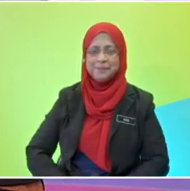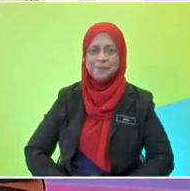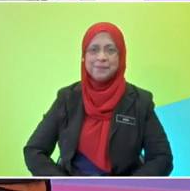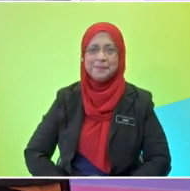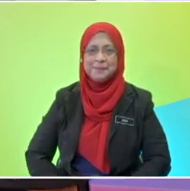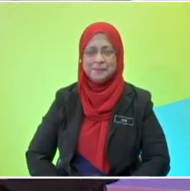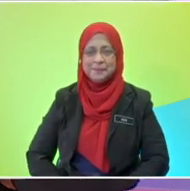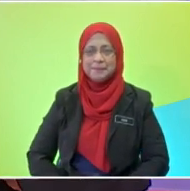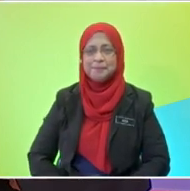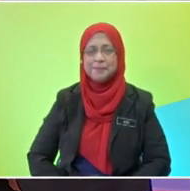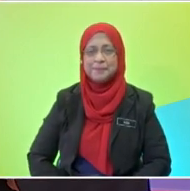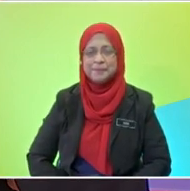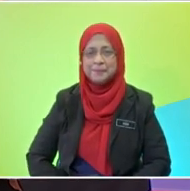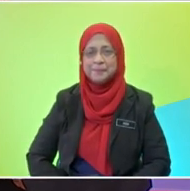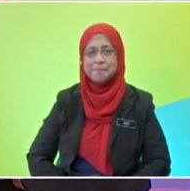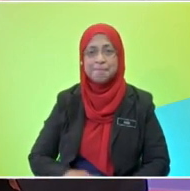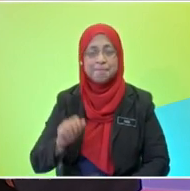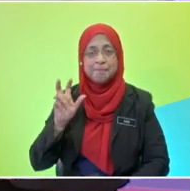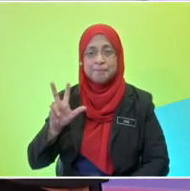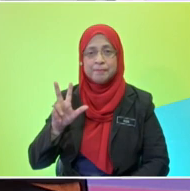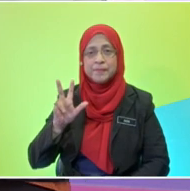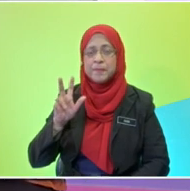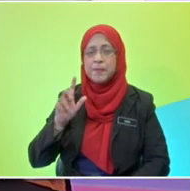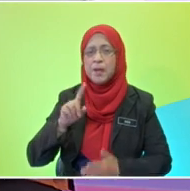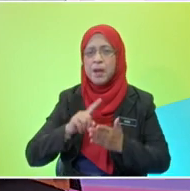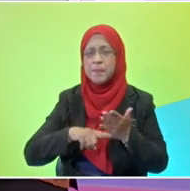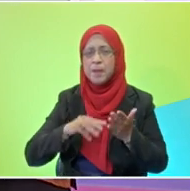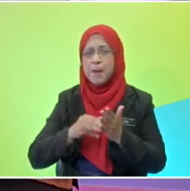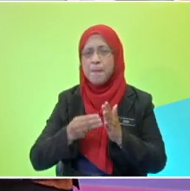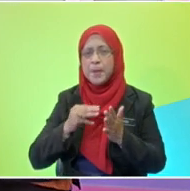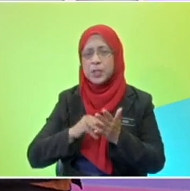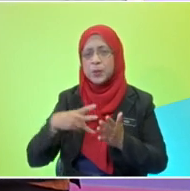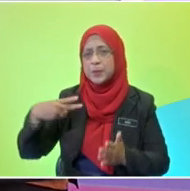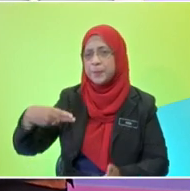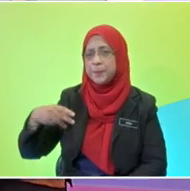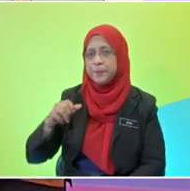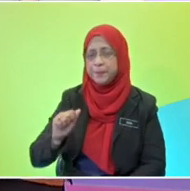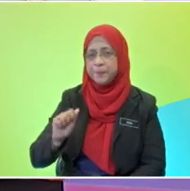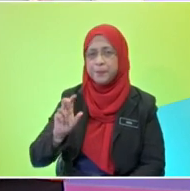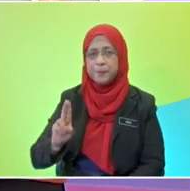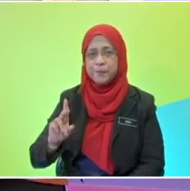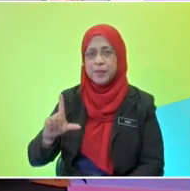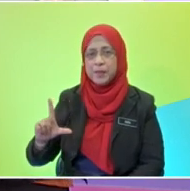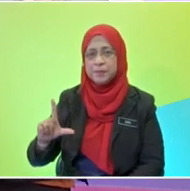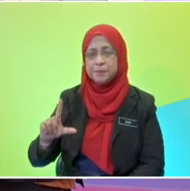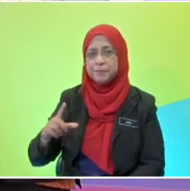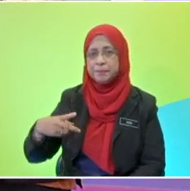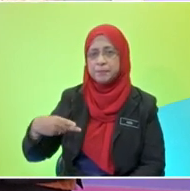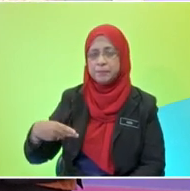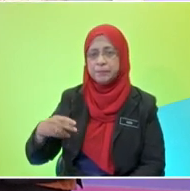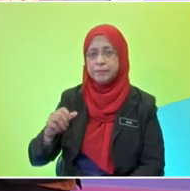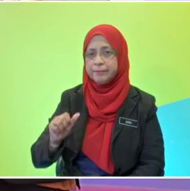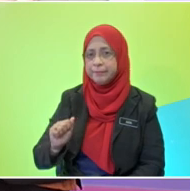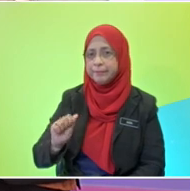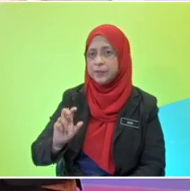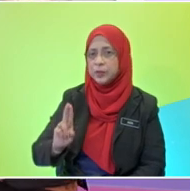dan yang ketiga Apa pula yang dimaksudkan dengan haul Nah ini istilah-istilah baru nih haul